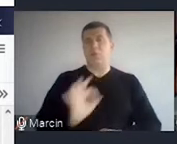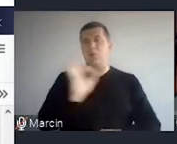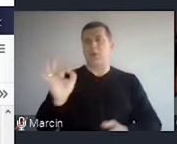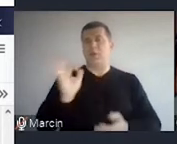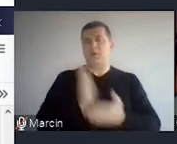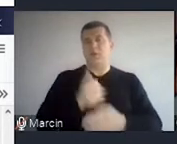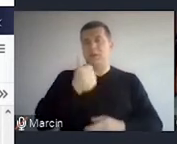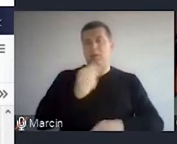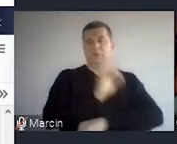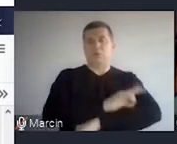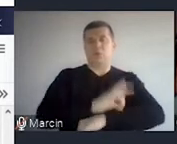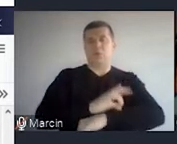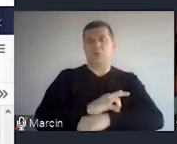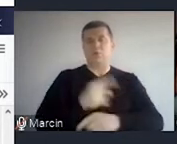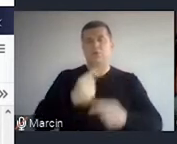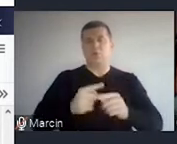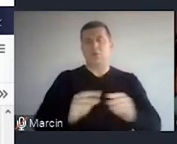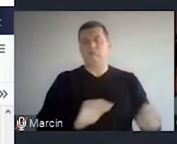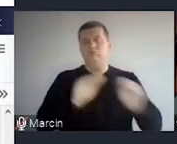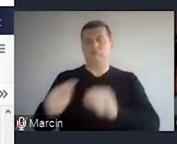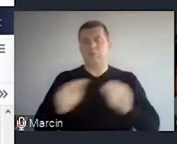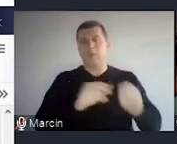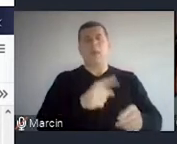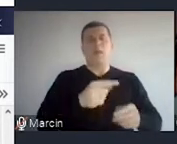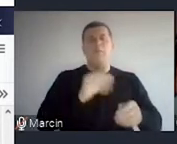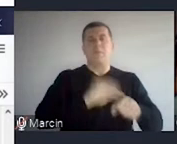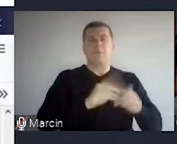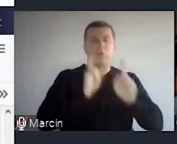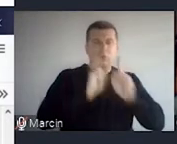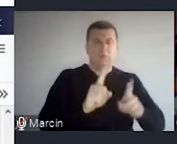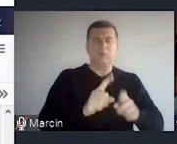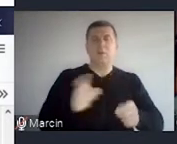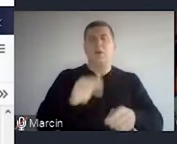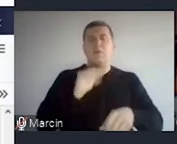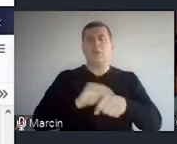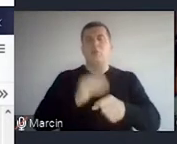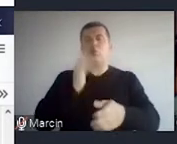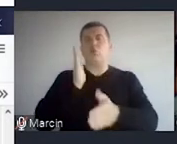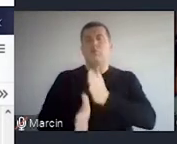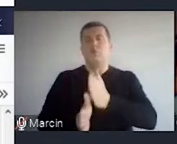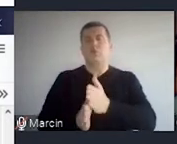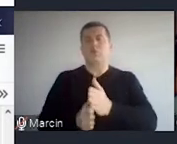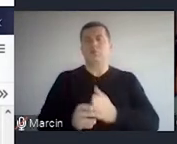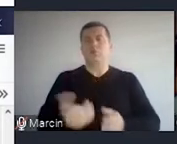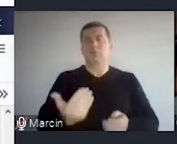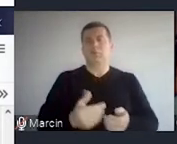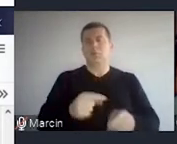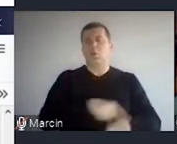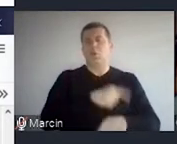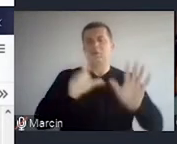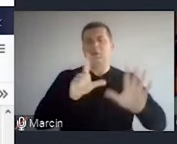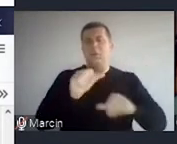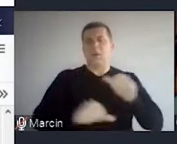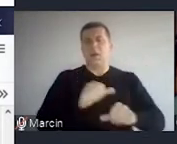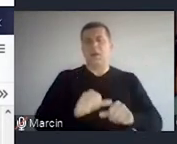projekt przekładać z metod rzeczywistych na metody uproszczone, no a ten projekt ma 7 lat realizacji i